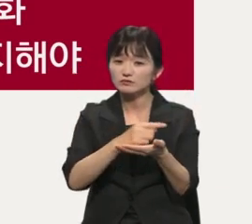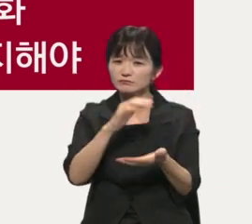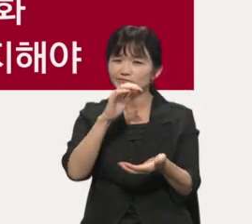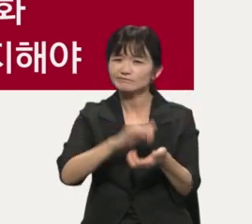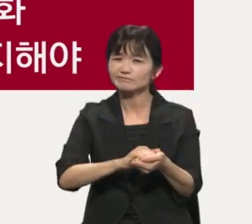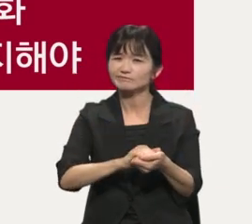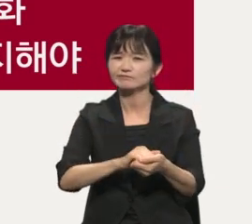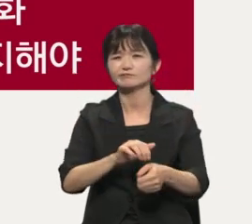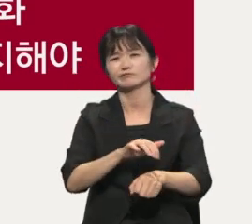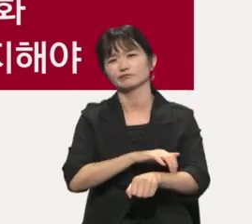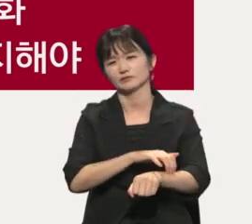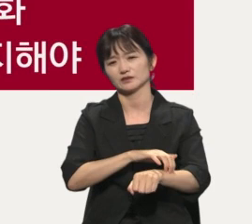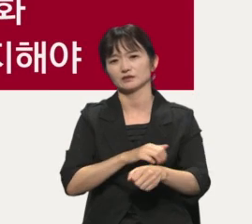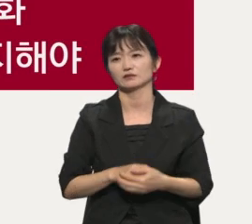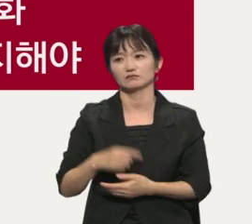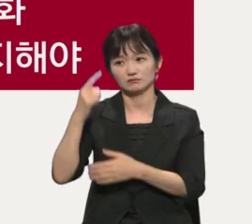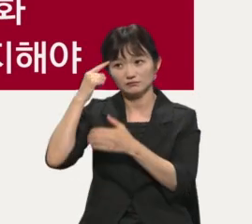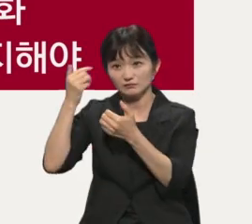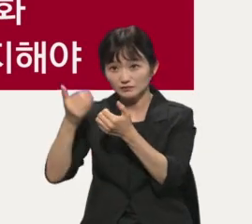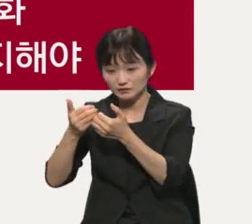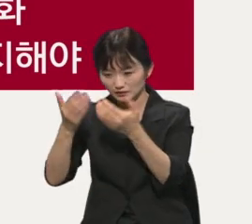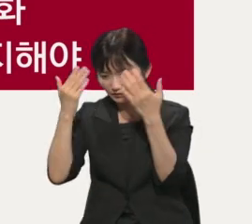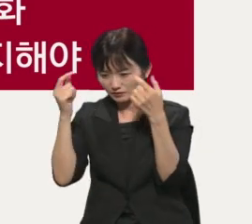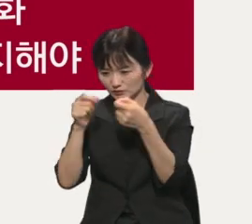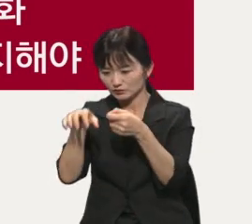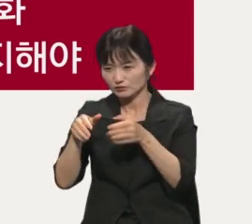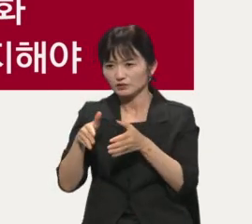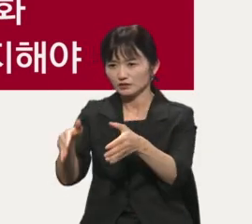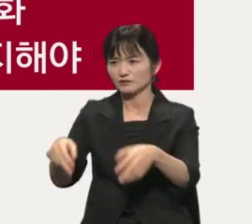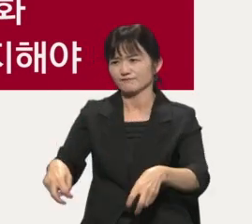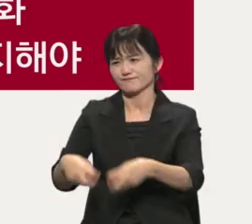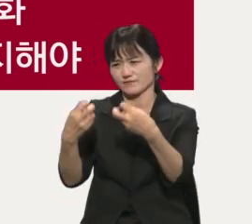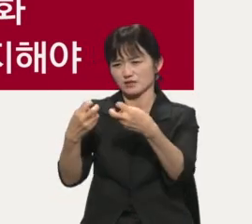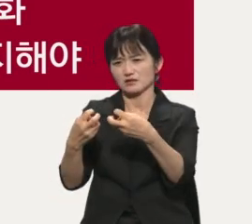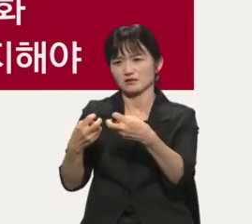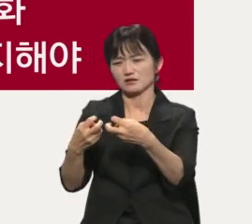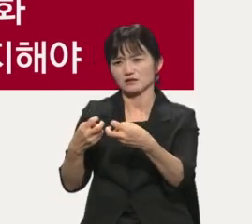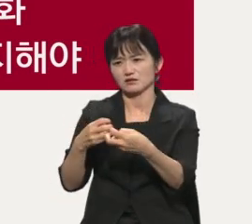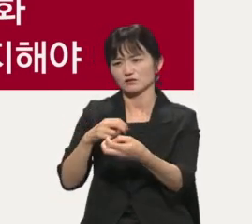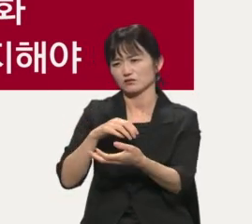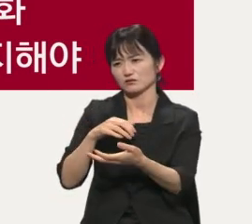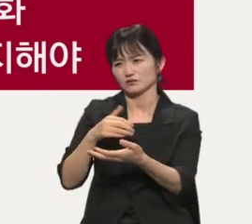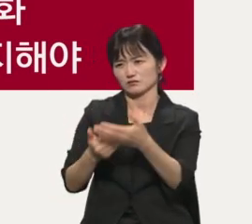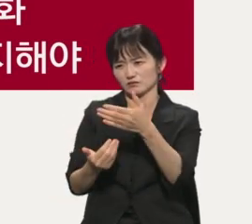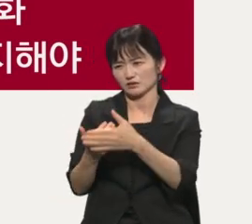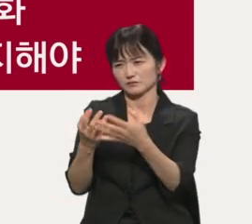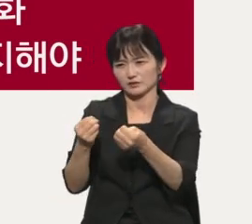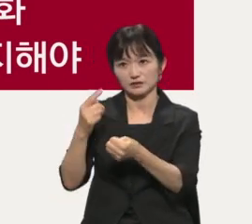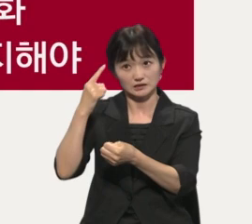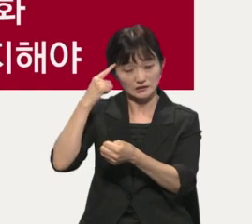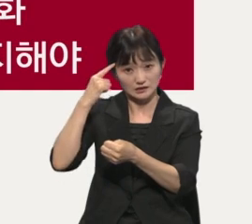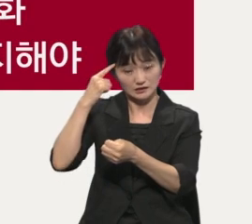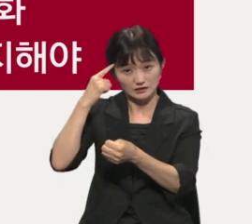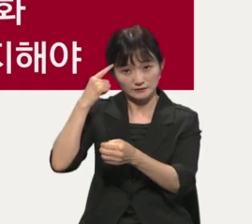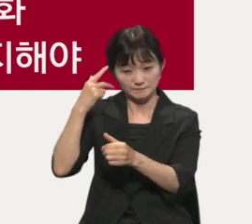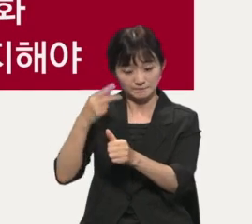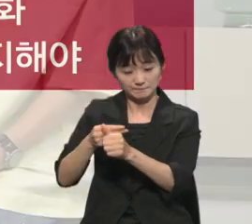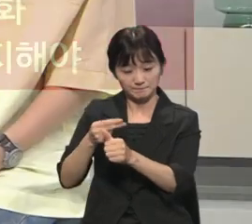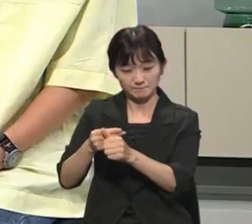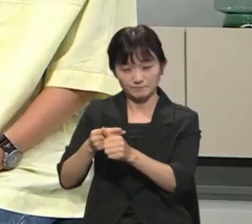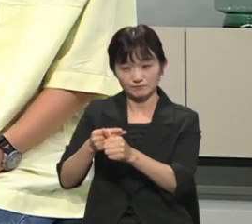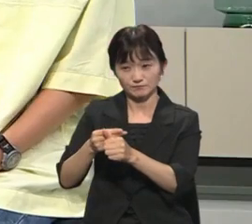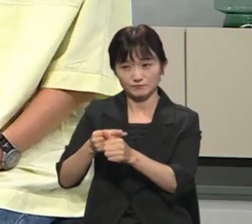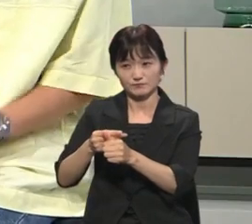아니냐 근데 이제 반대하시는 분들은 스쿨존 사고 여전히 많기 때문에 안 된다 스쿨존 인식 강화를 위해서라도 유지하는게 좋다